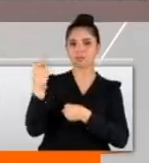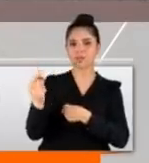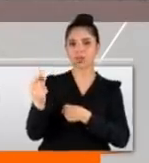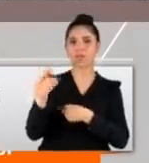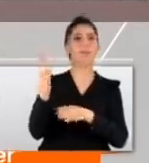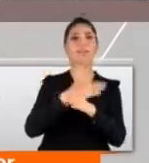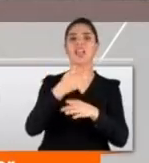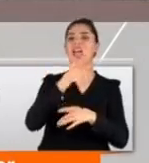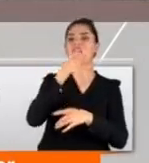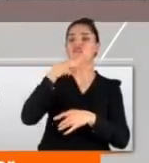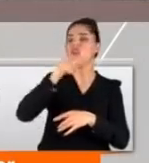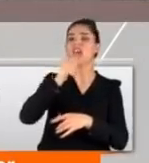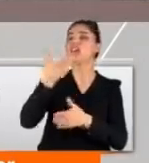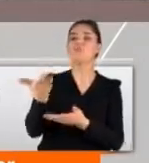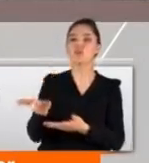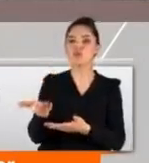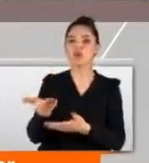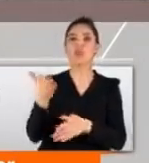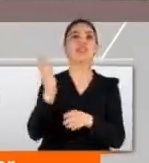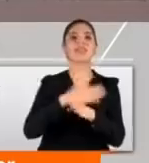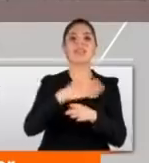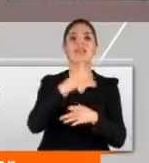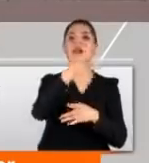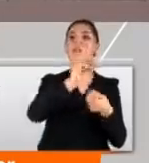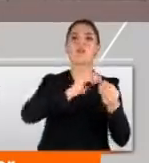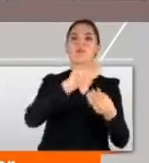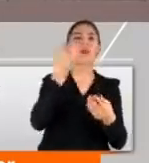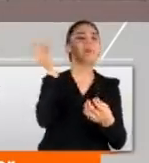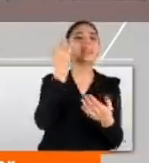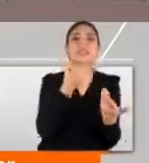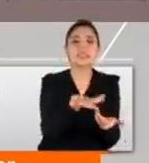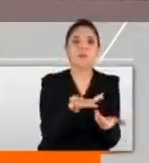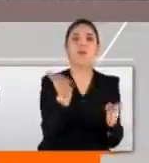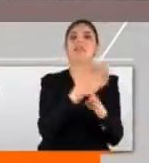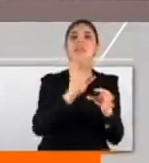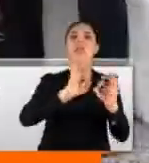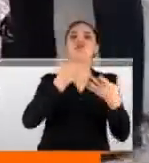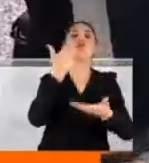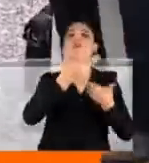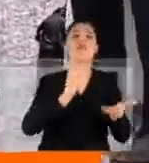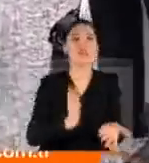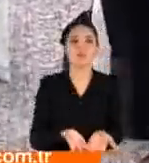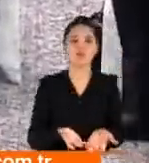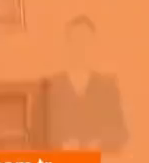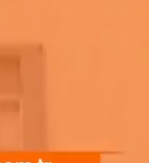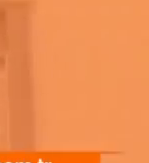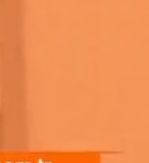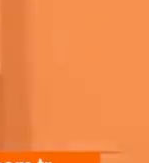gidip çayını kahvesini içmiyorsun? Niye gidip derdini dinlemiyorsun? Niye çözümlerini anlatmıyorsun?